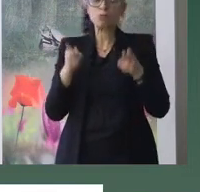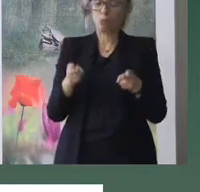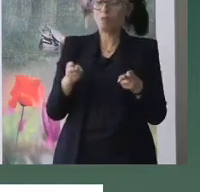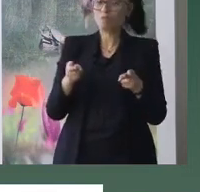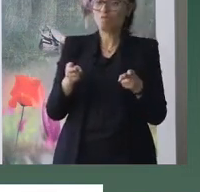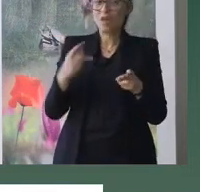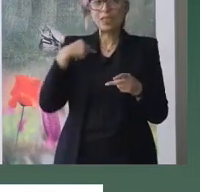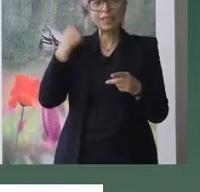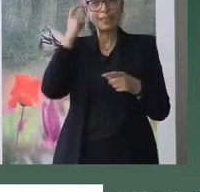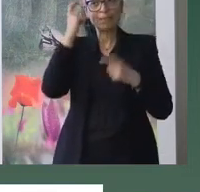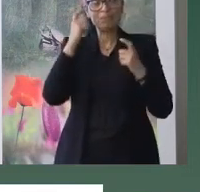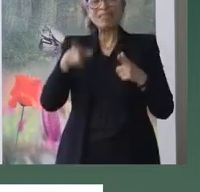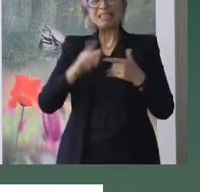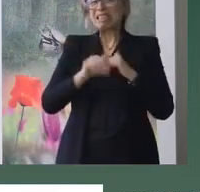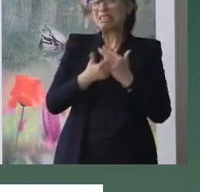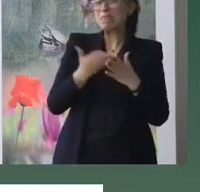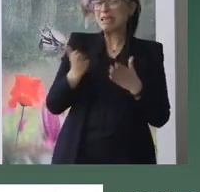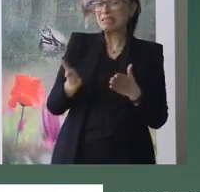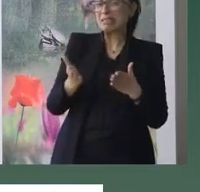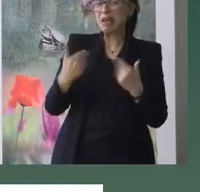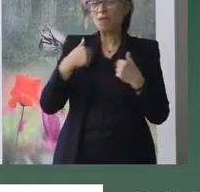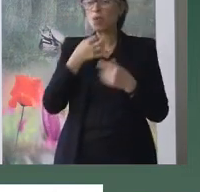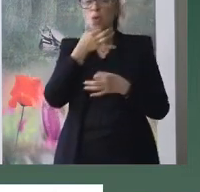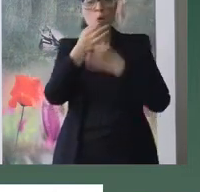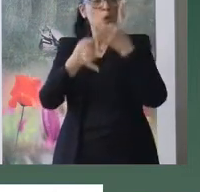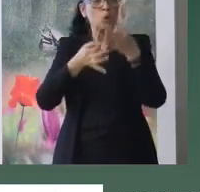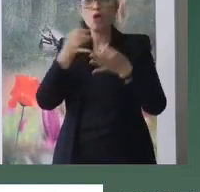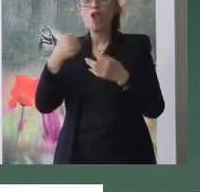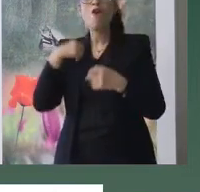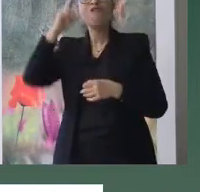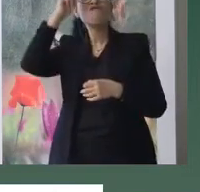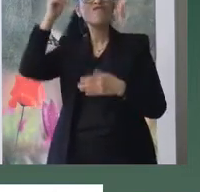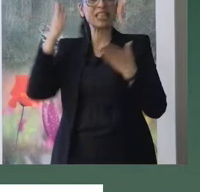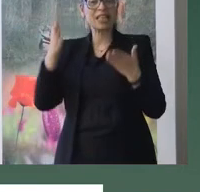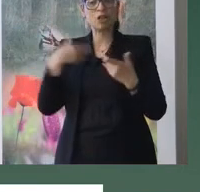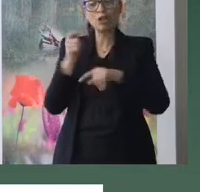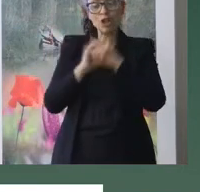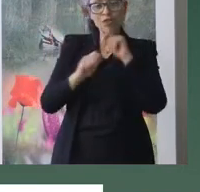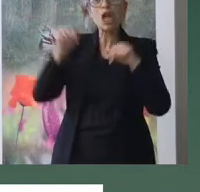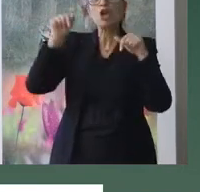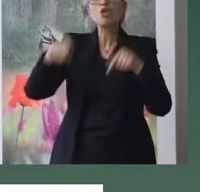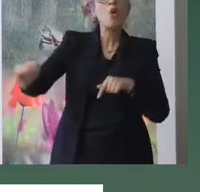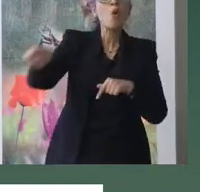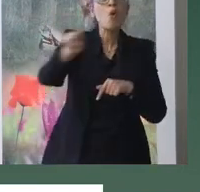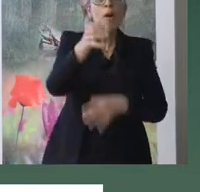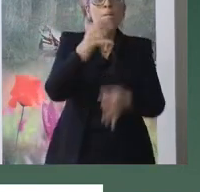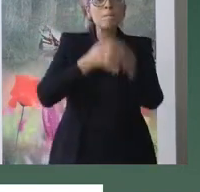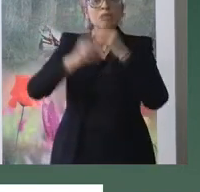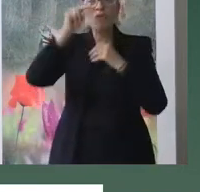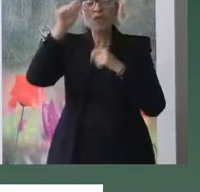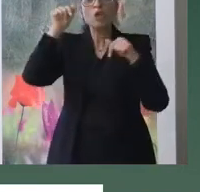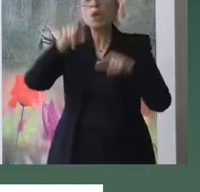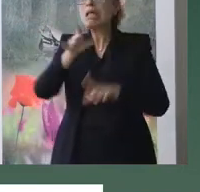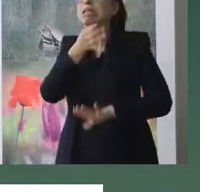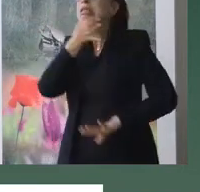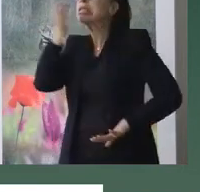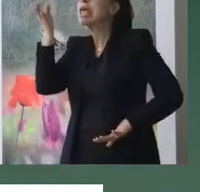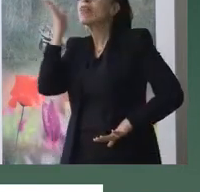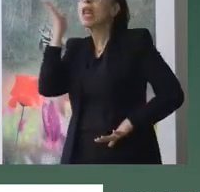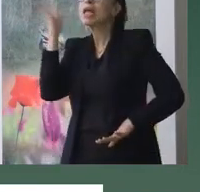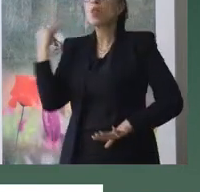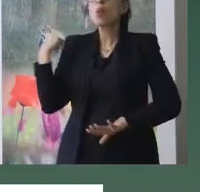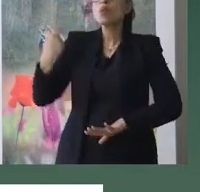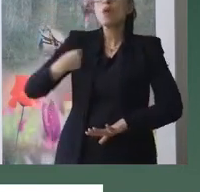πεις τι σημασία έχει αυτό. Αυτό το λέω στους φοιτητές μου όταν το φτιάξανε. Τους είπα τώρα πέστε μου τι θα λέγατε στον Δήμαρχο Αθηναίων ή στον